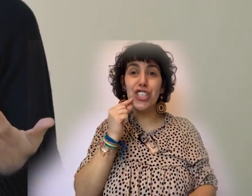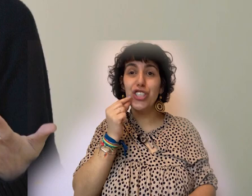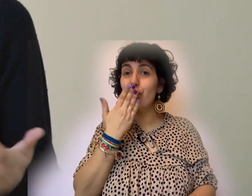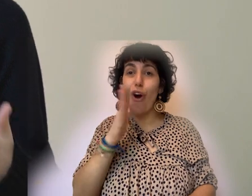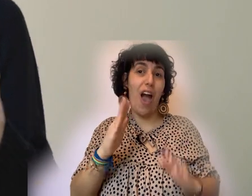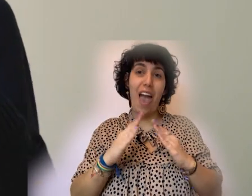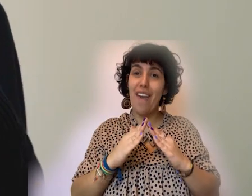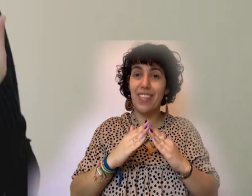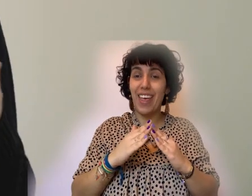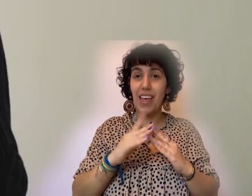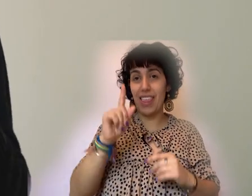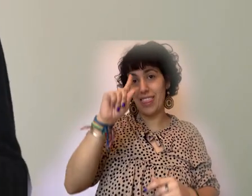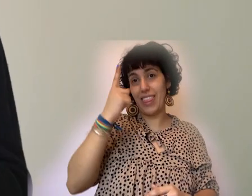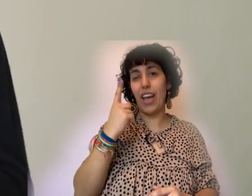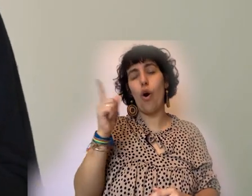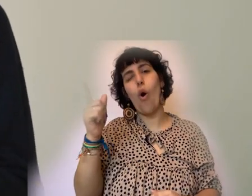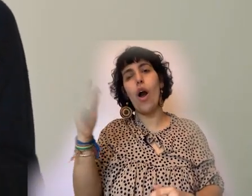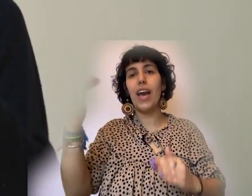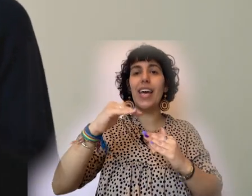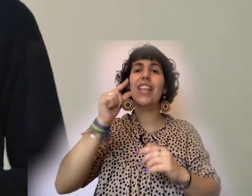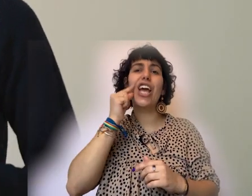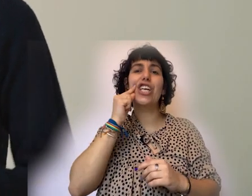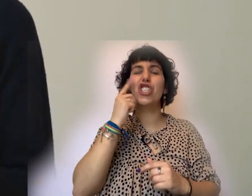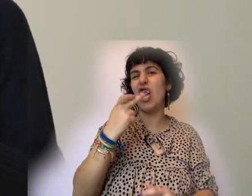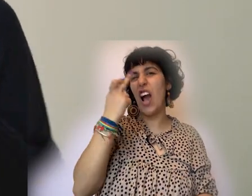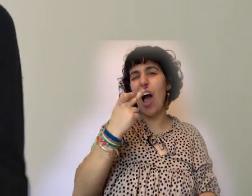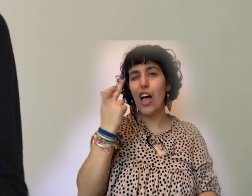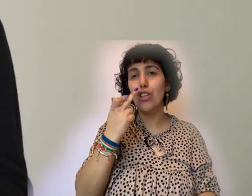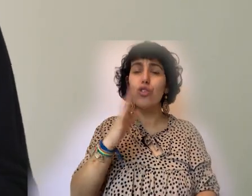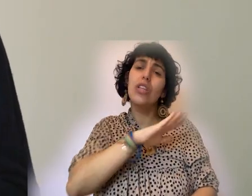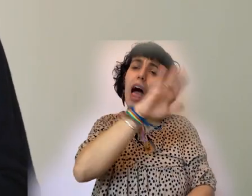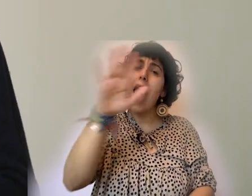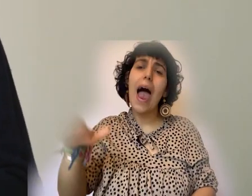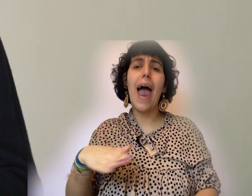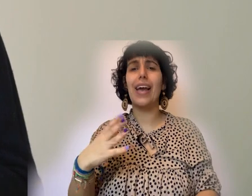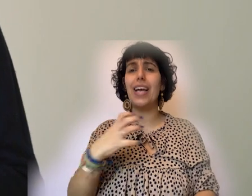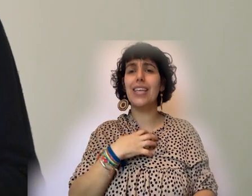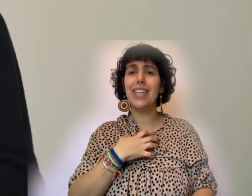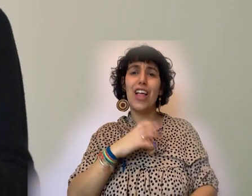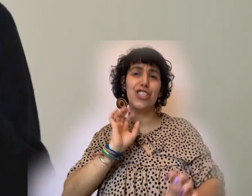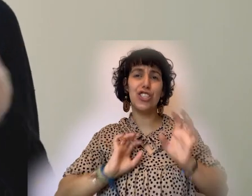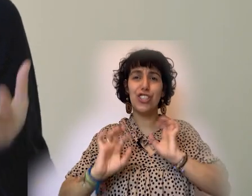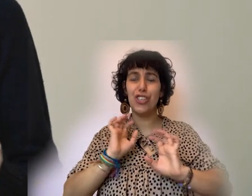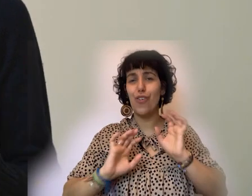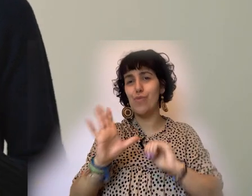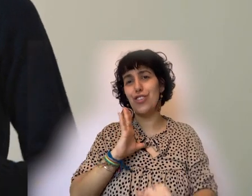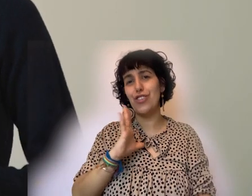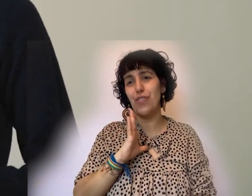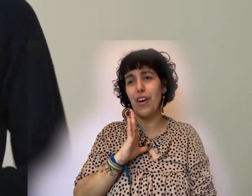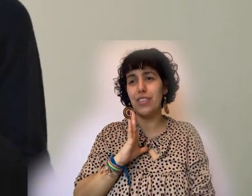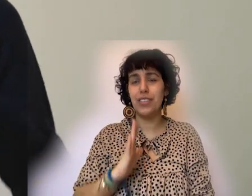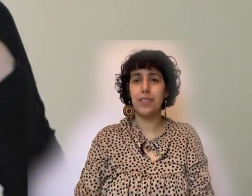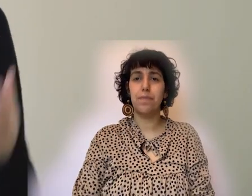şey var aslında kendince bir savunma biçimi var bu Savunma biçimleri birbirimize paylaşmanı daha çok değerli olduğunu düşünüyorum çünkü bunlar da öğrenecek